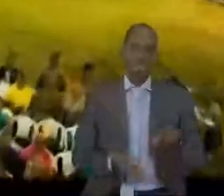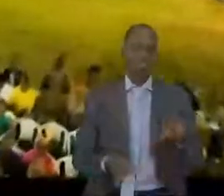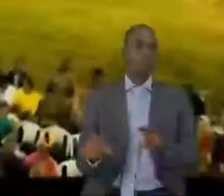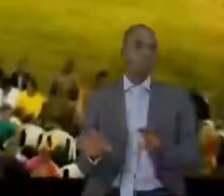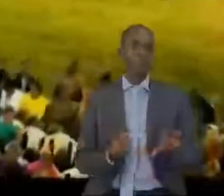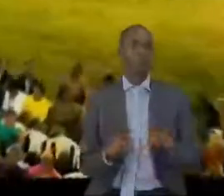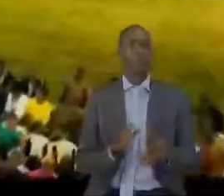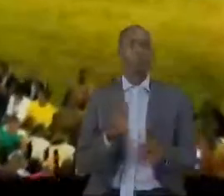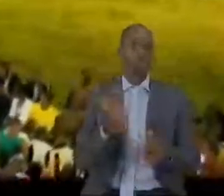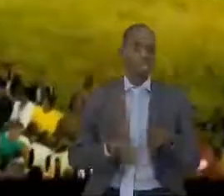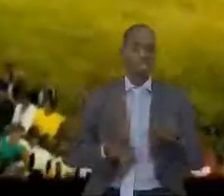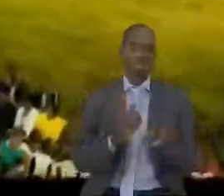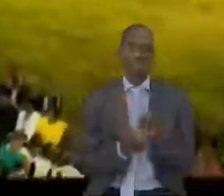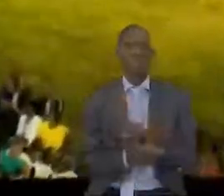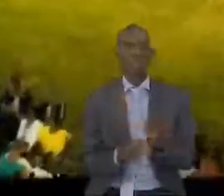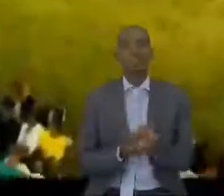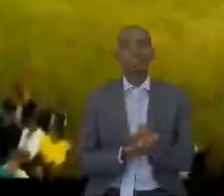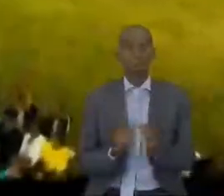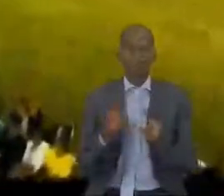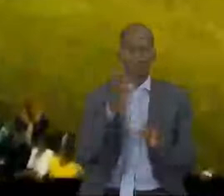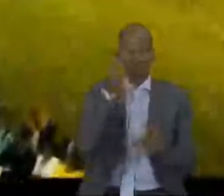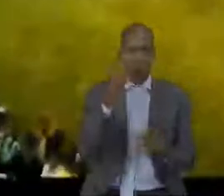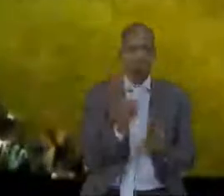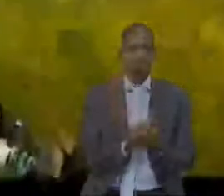révoquer. Est-ce que tu l'as entendu?